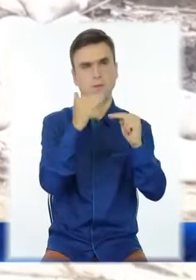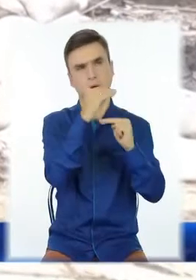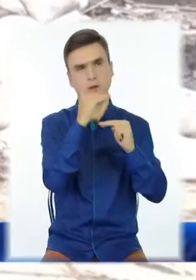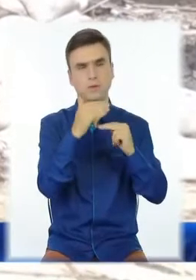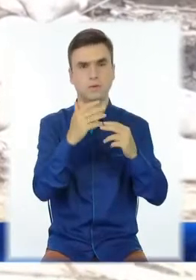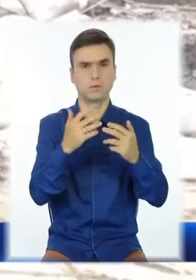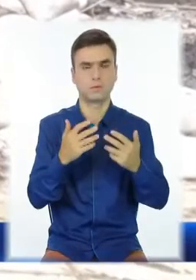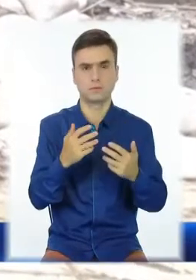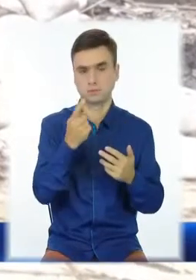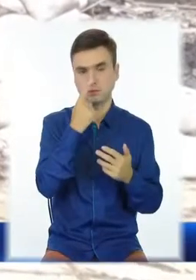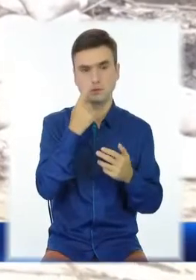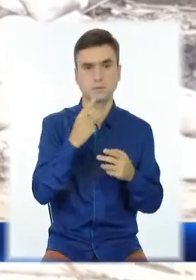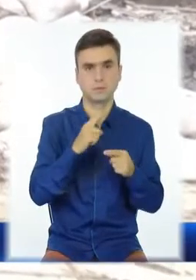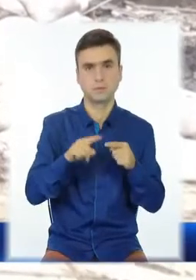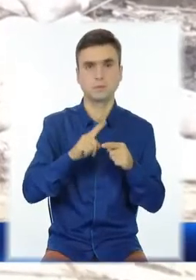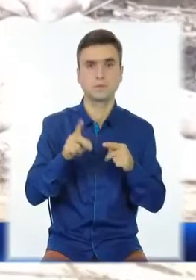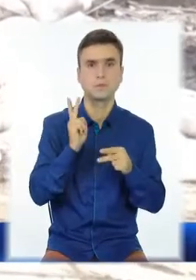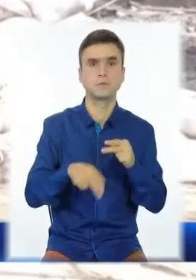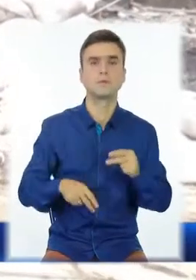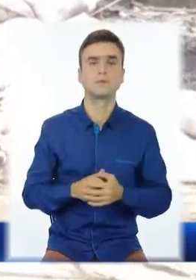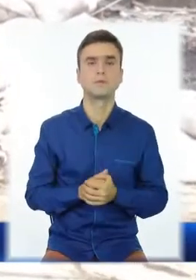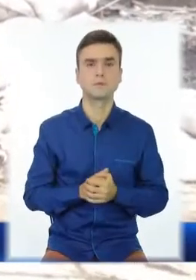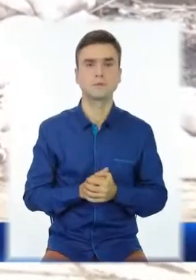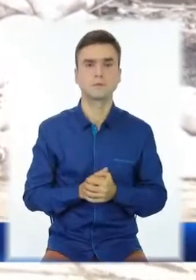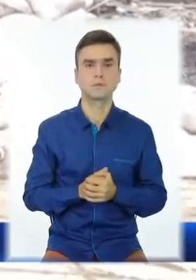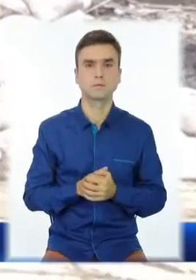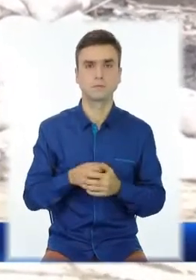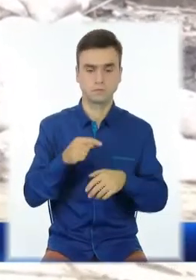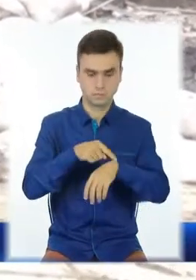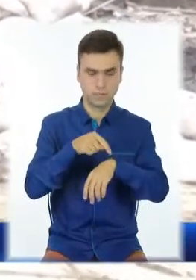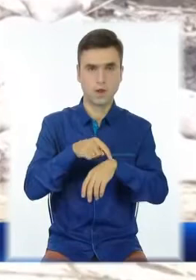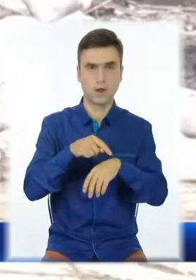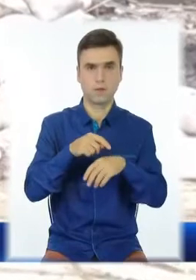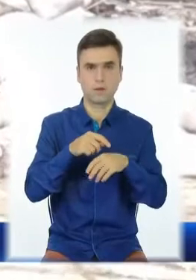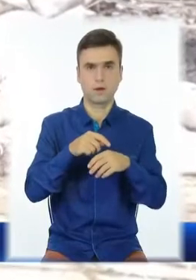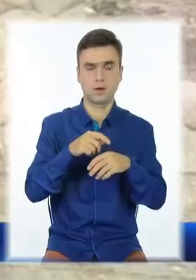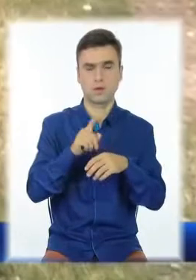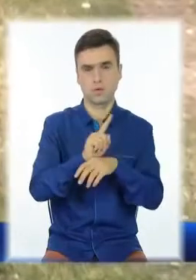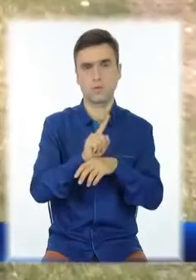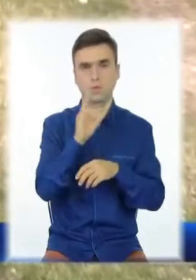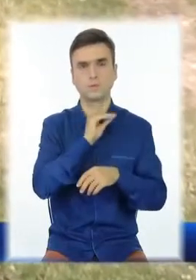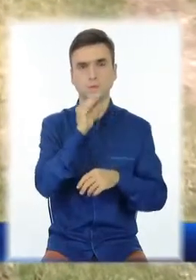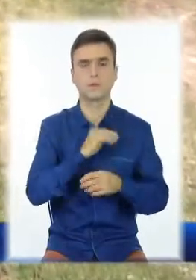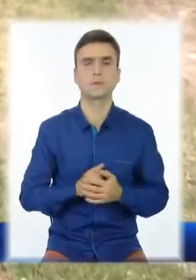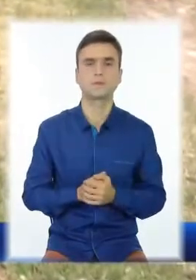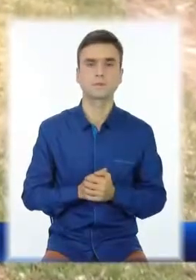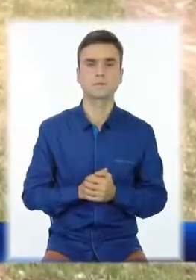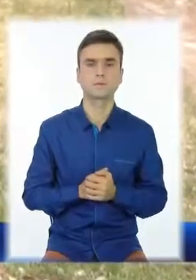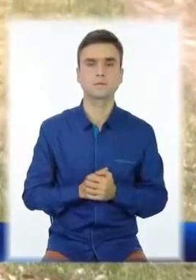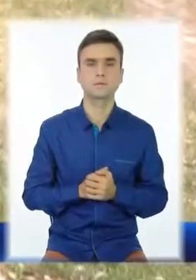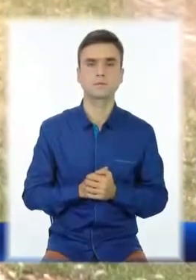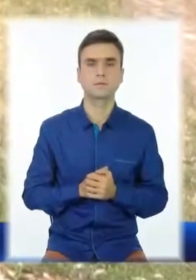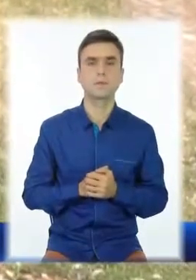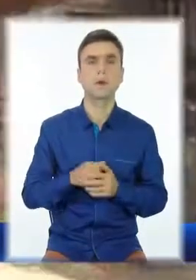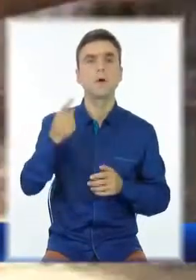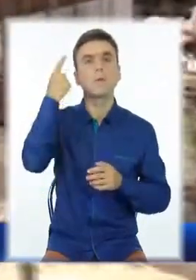там нанести. А так, в принципе, уже. То есть мы идем в сроках, все нормально. Ініціатором масштабного